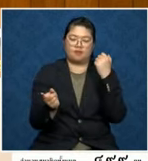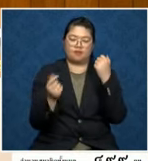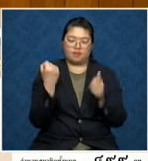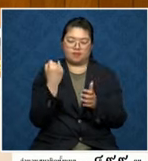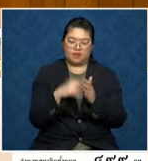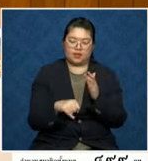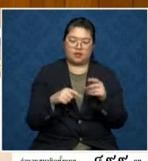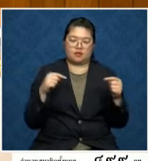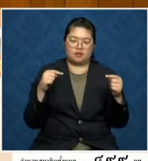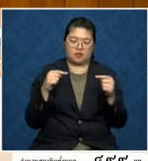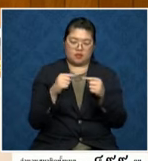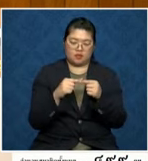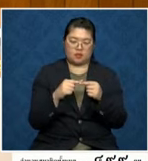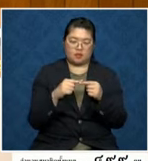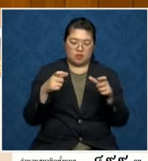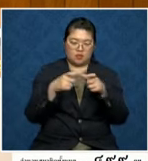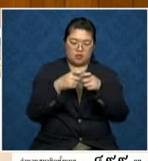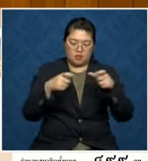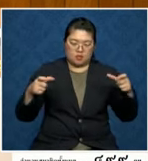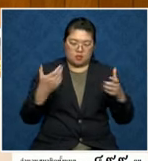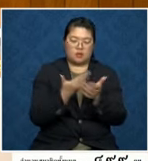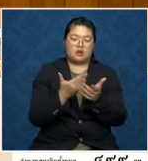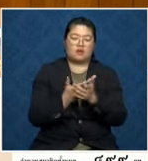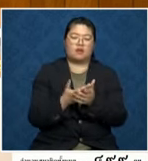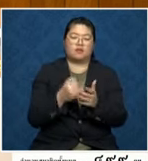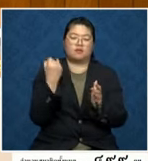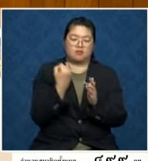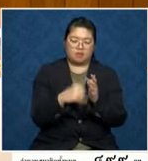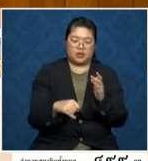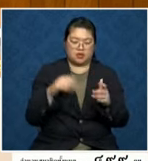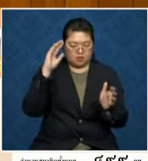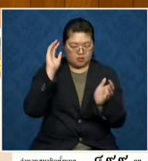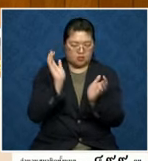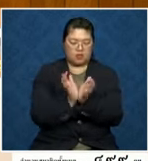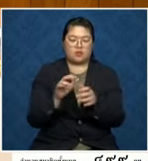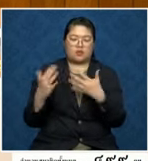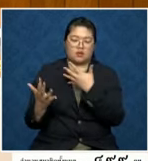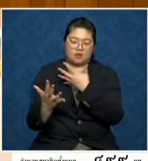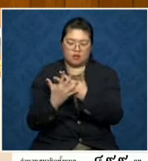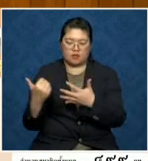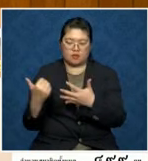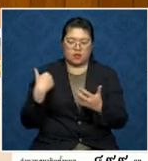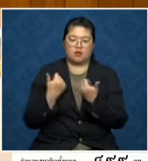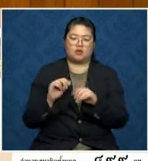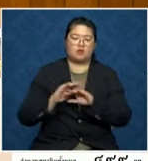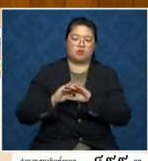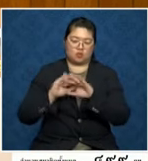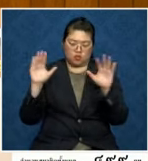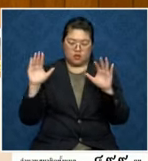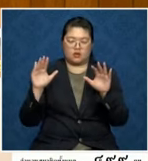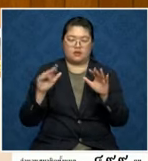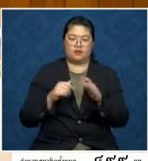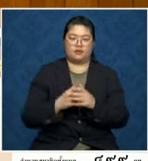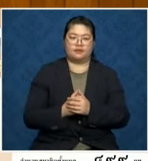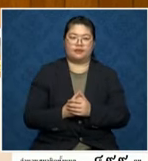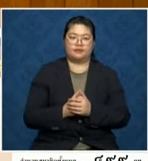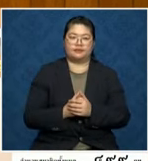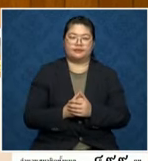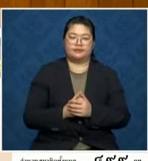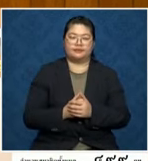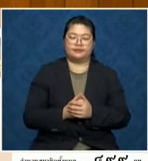คได้รับการปล่อยตัวโดยเร็วเมื่อกฎหมายมีผลใช้บังคับและกำหนดบทเฉพาะการรองรับในกฎหมาย